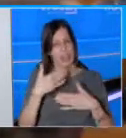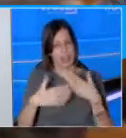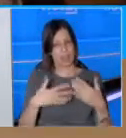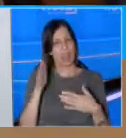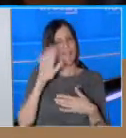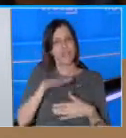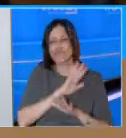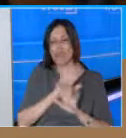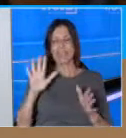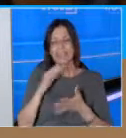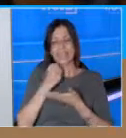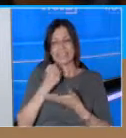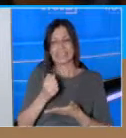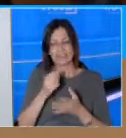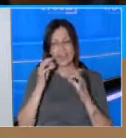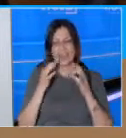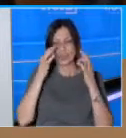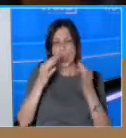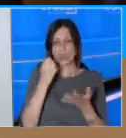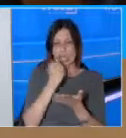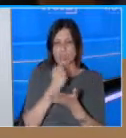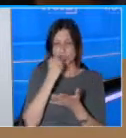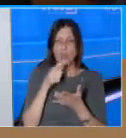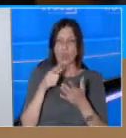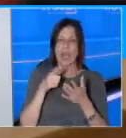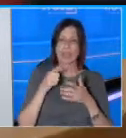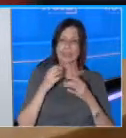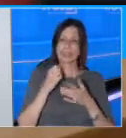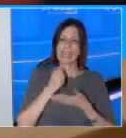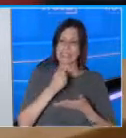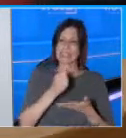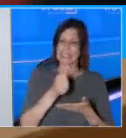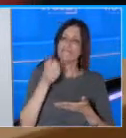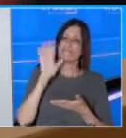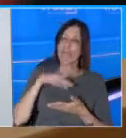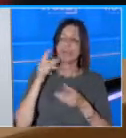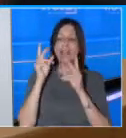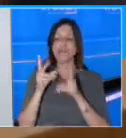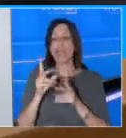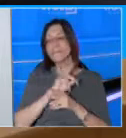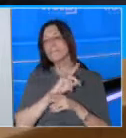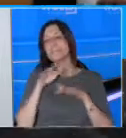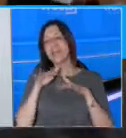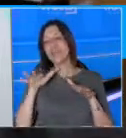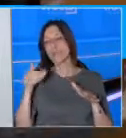שאין תקציב, כלומר לדחות את אישור התקציב וגם לאשר מיליונים רבים